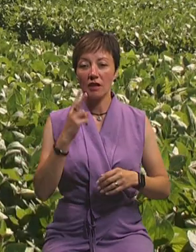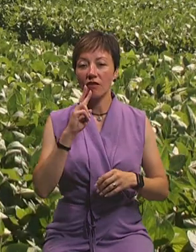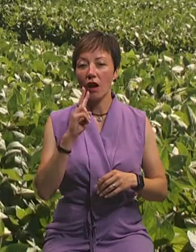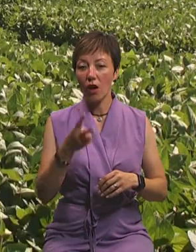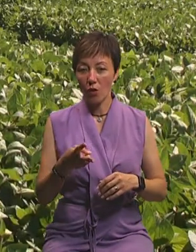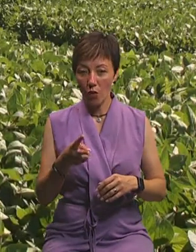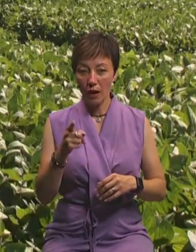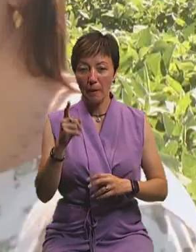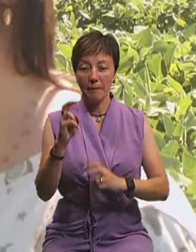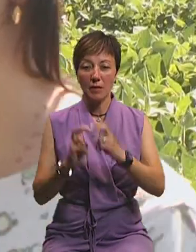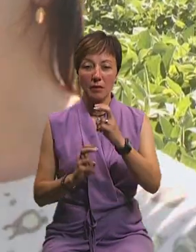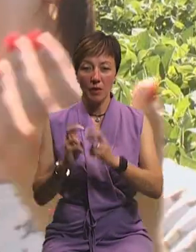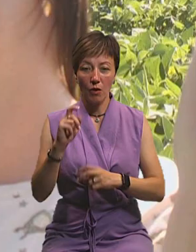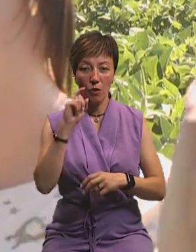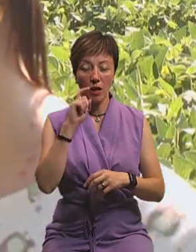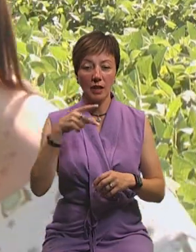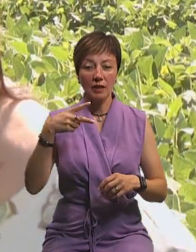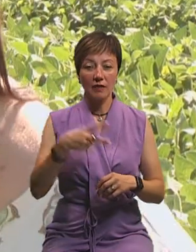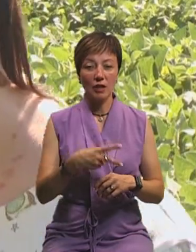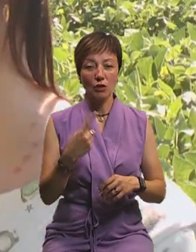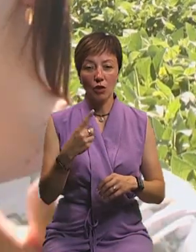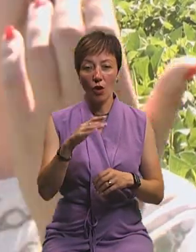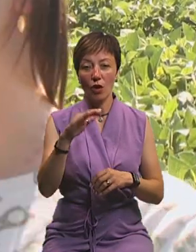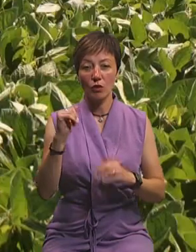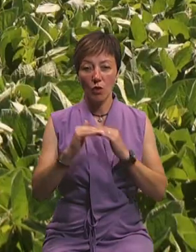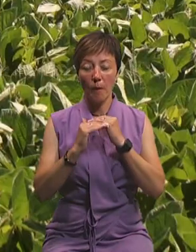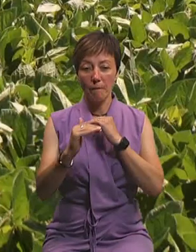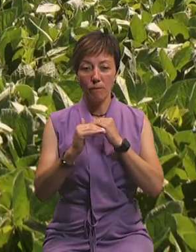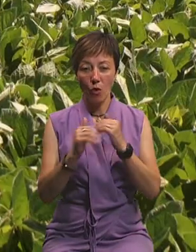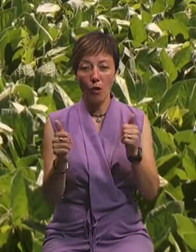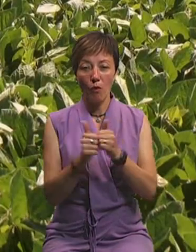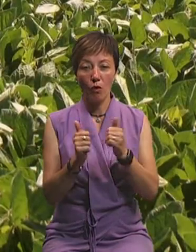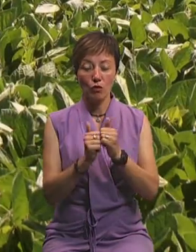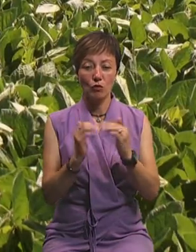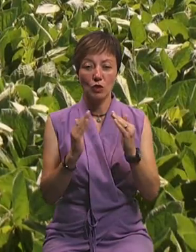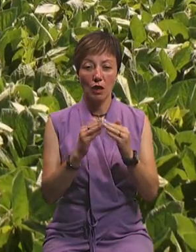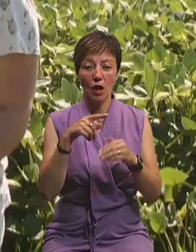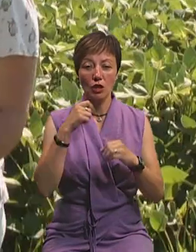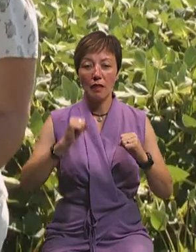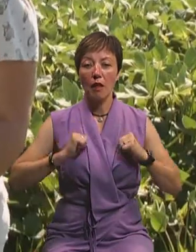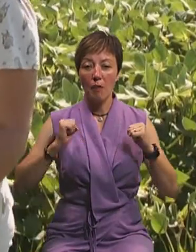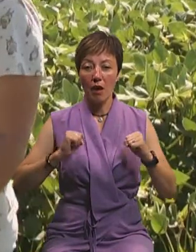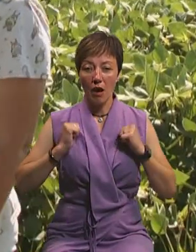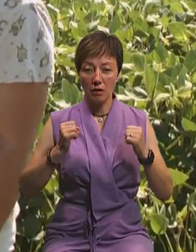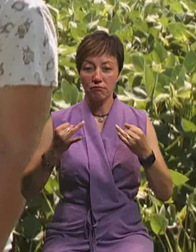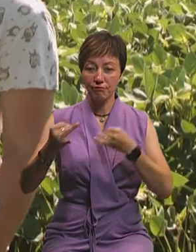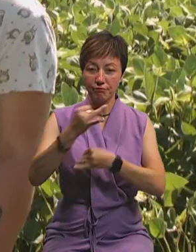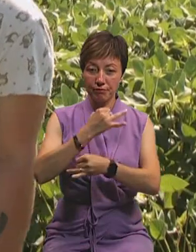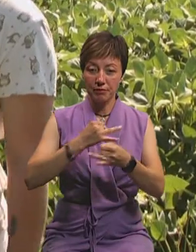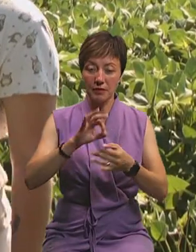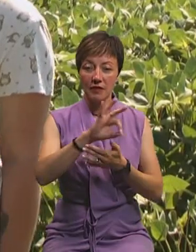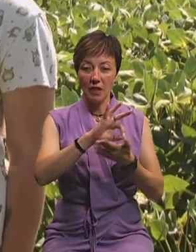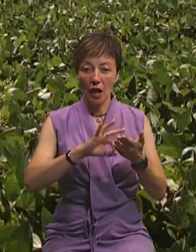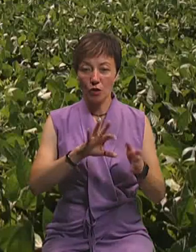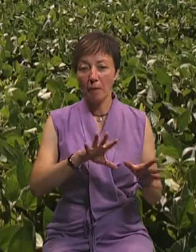і з агропідприємством Україна 2011 яке орендує поле поруч із будинком каже намагались вийти на діалоги відразу ж